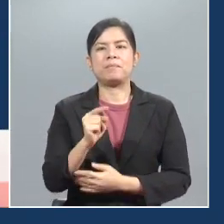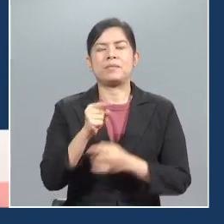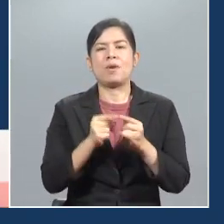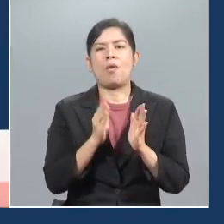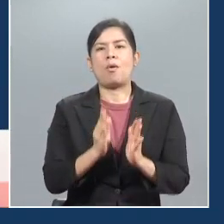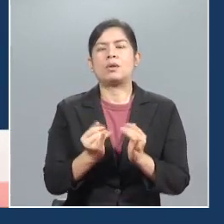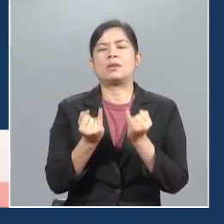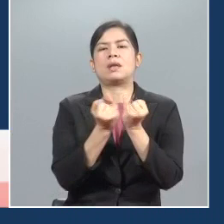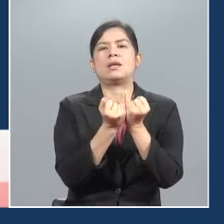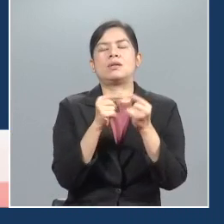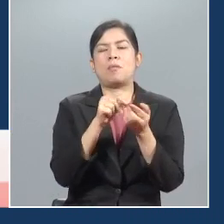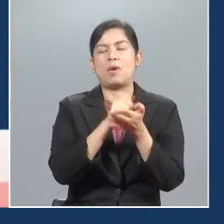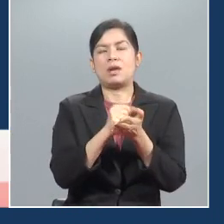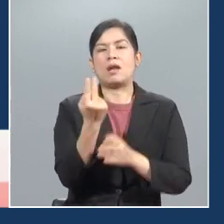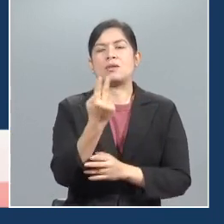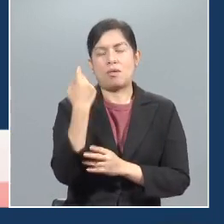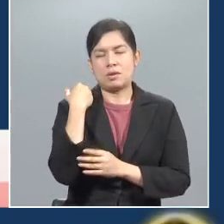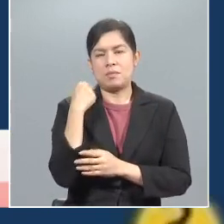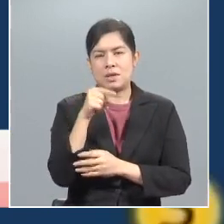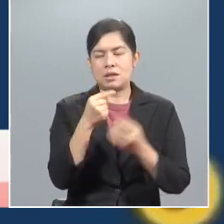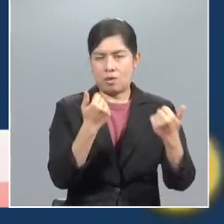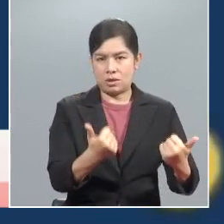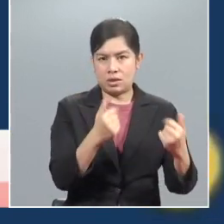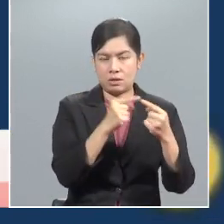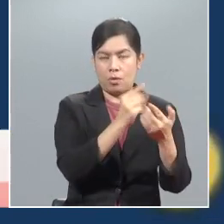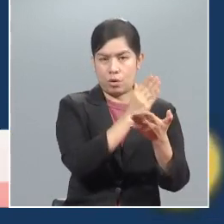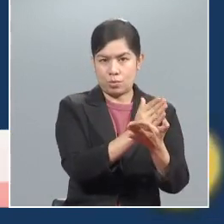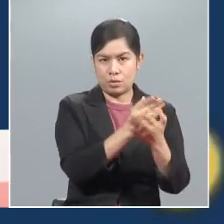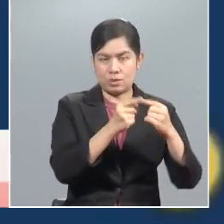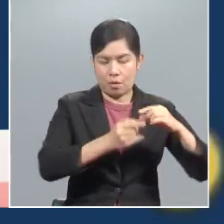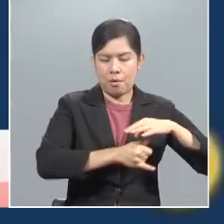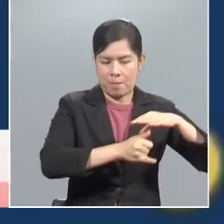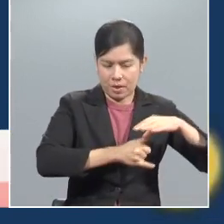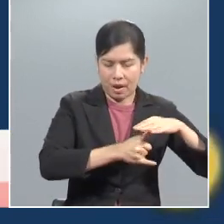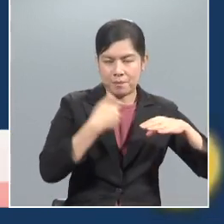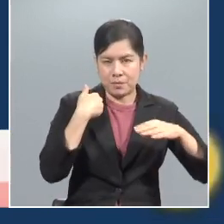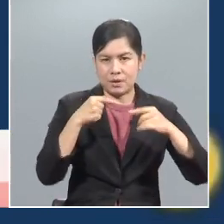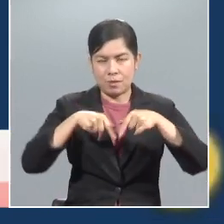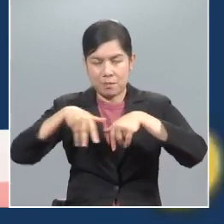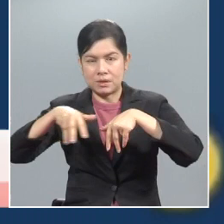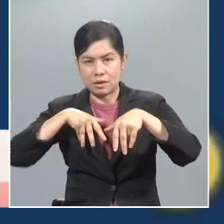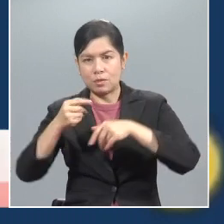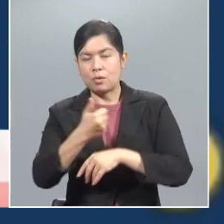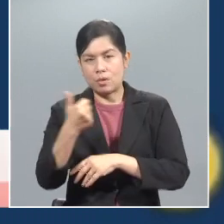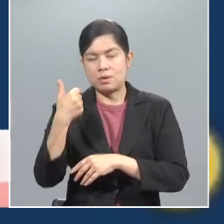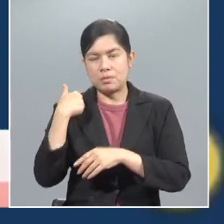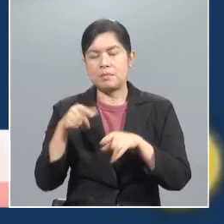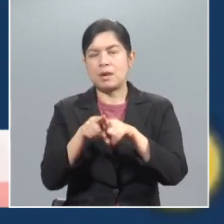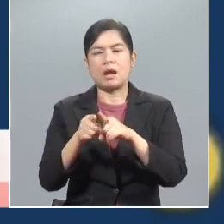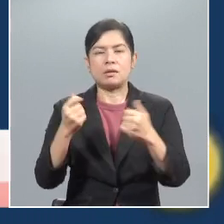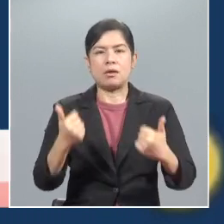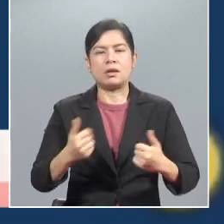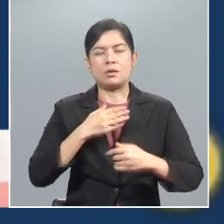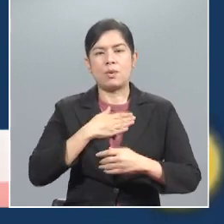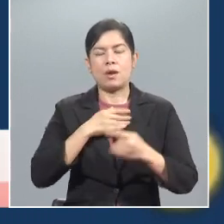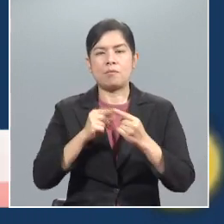ิกัผู้ตดเชื้อนตอนนี้้กักตัวแล้วส่วนชาวบ้านคนอื่นๆ ทมความใล้ชิดหรอ เสียงต่อการตดโวิด ตอนนี้ตนเองในฐาน